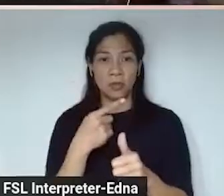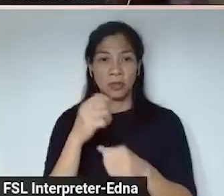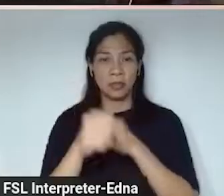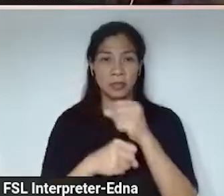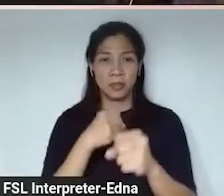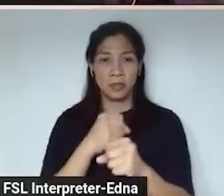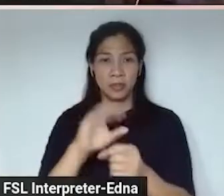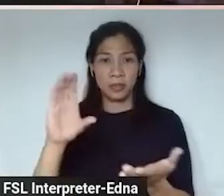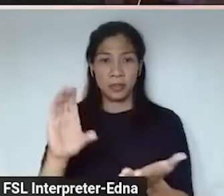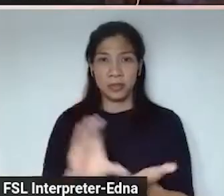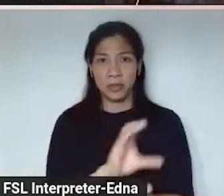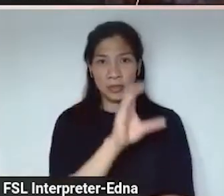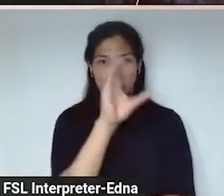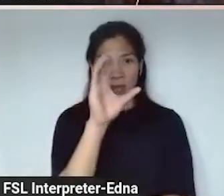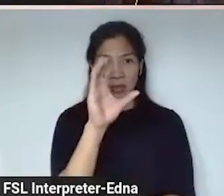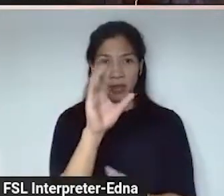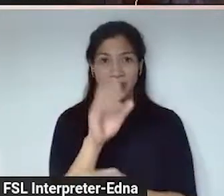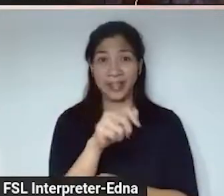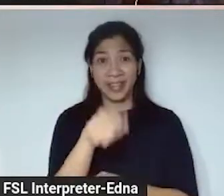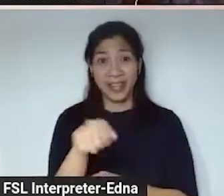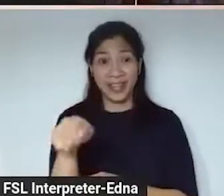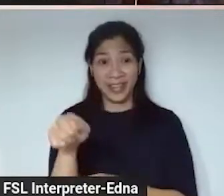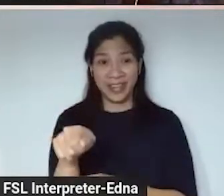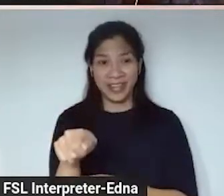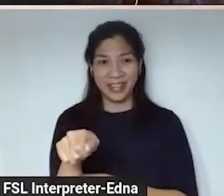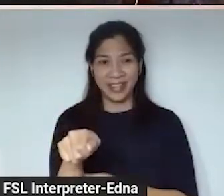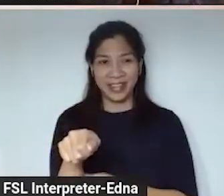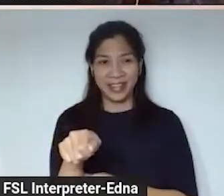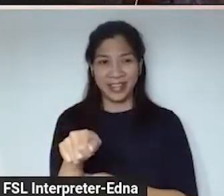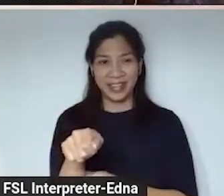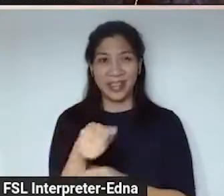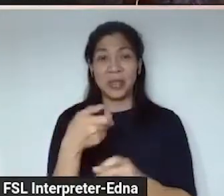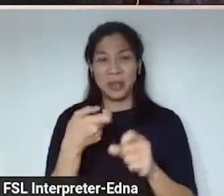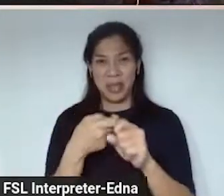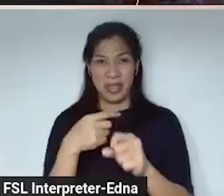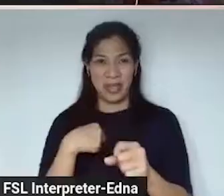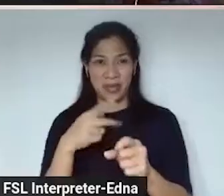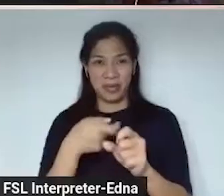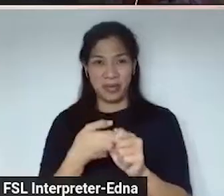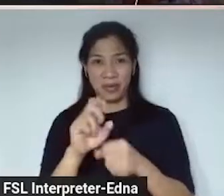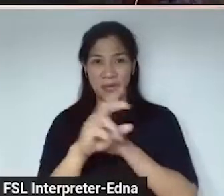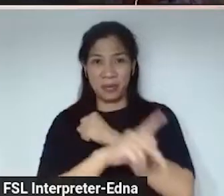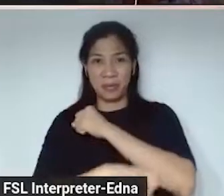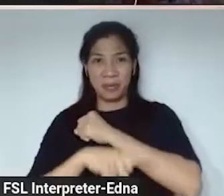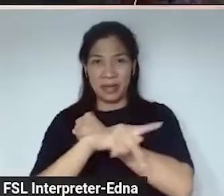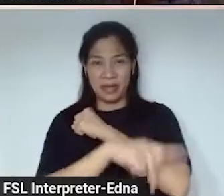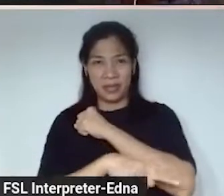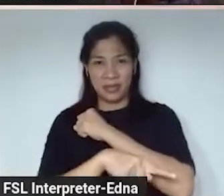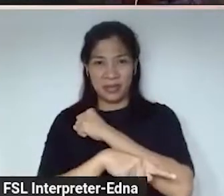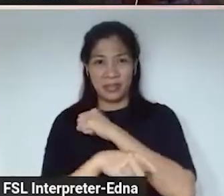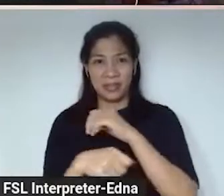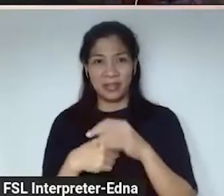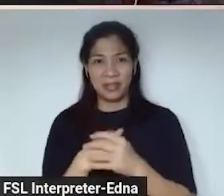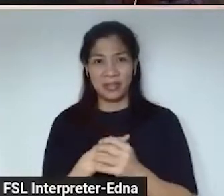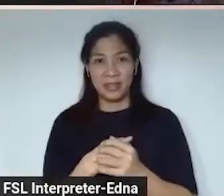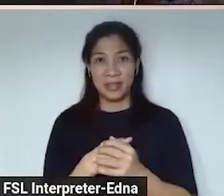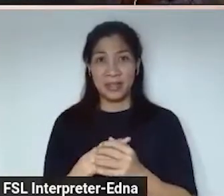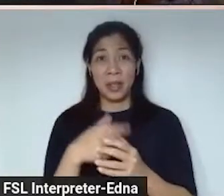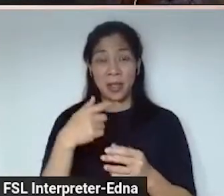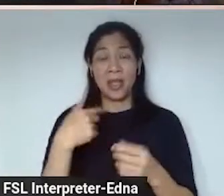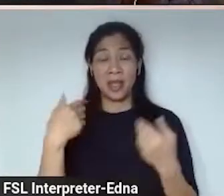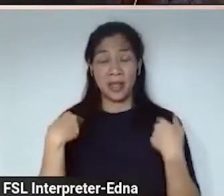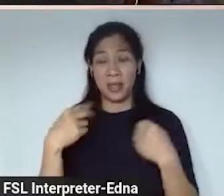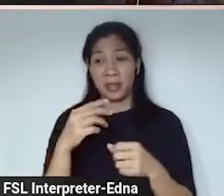baston ko, just to share it, ha, kasi galing ako ng province, yung mother ko galing din ng province, no? Nagpagawa talaga ako ng